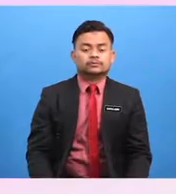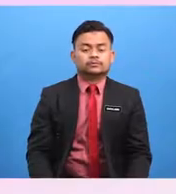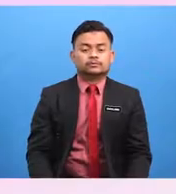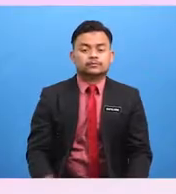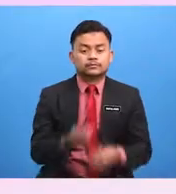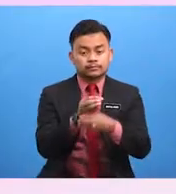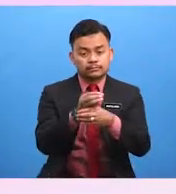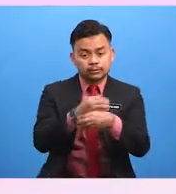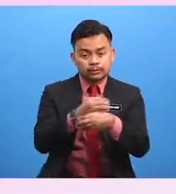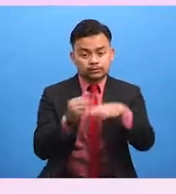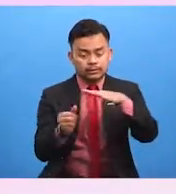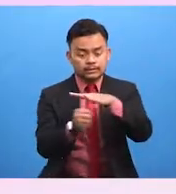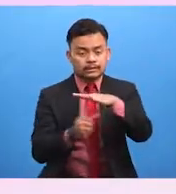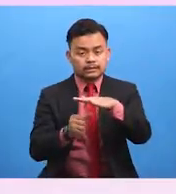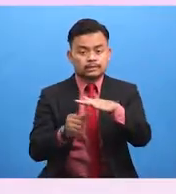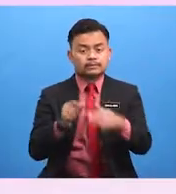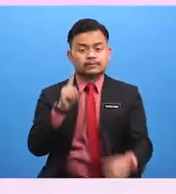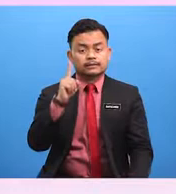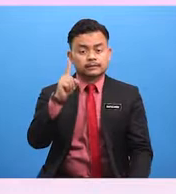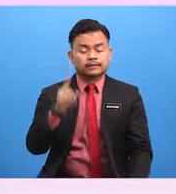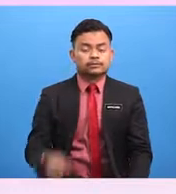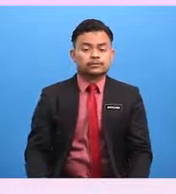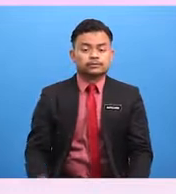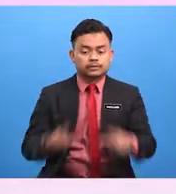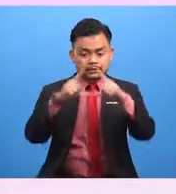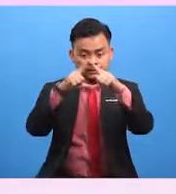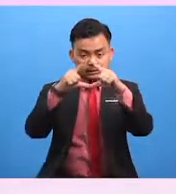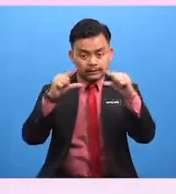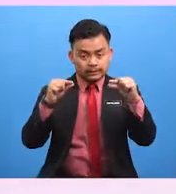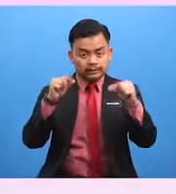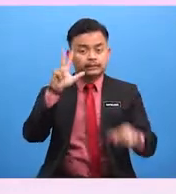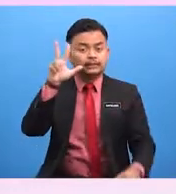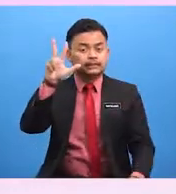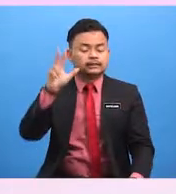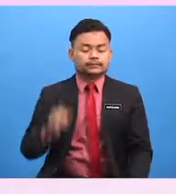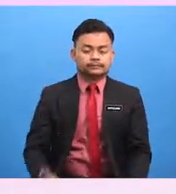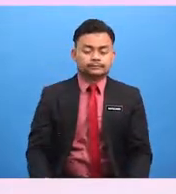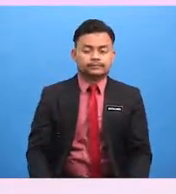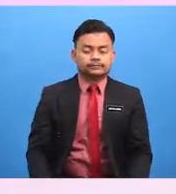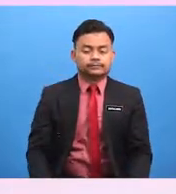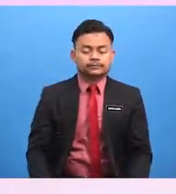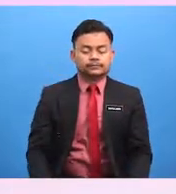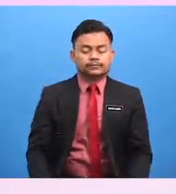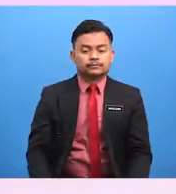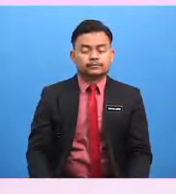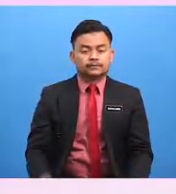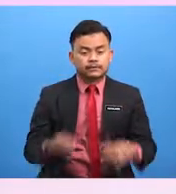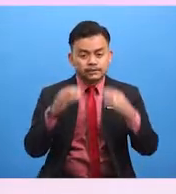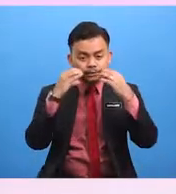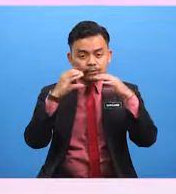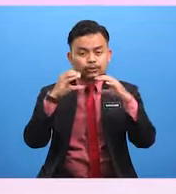Bentuk asas yang pertama ialah segi tiga. Cuba murid-murid sebut sekali